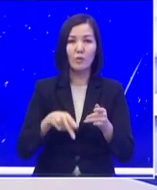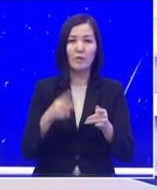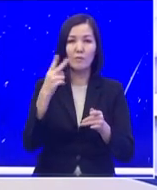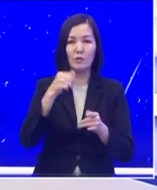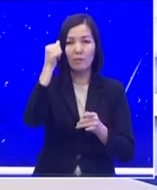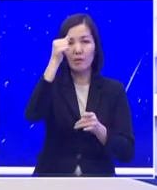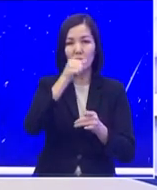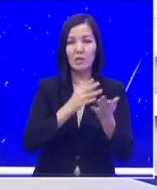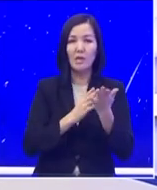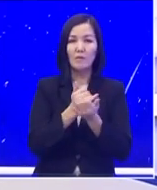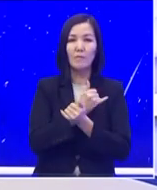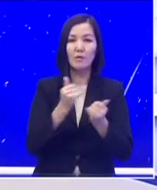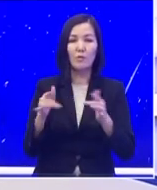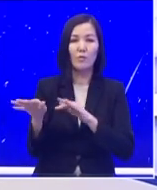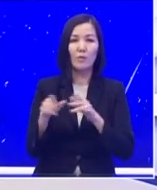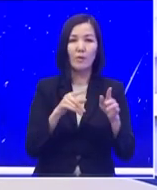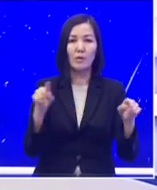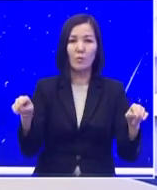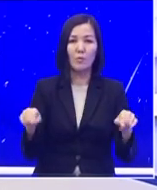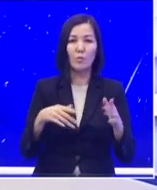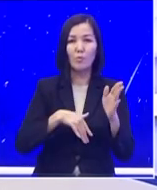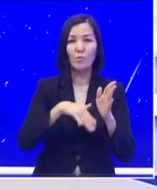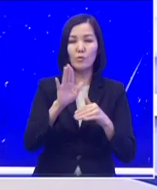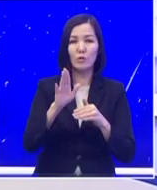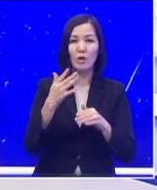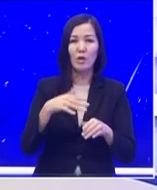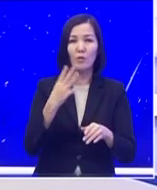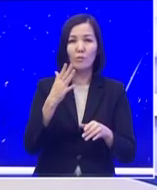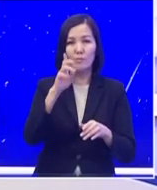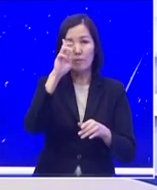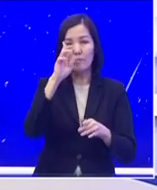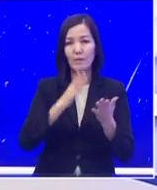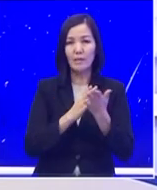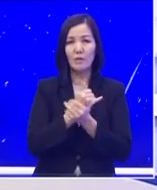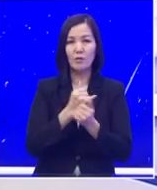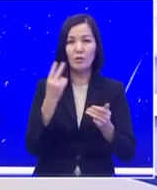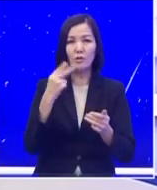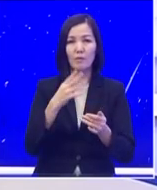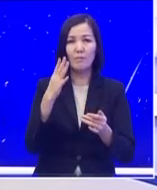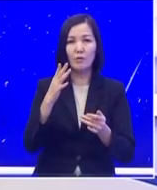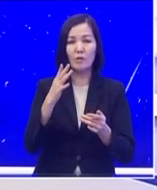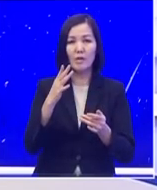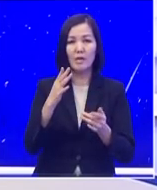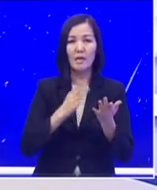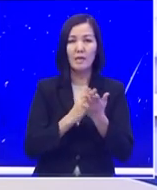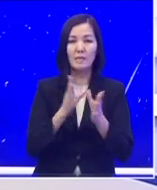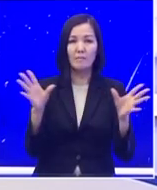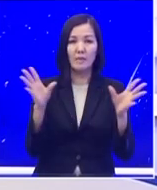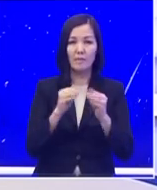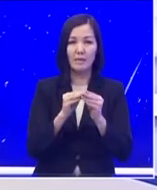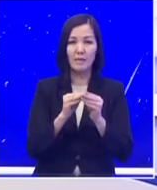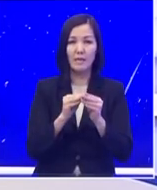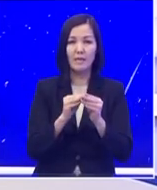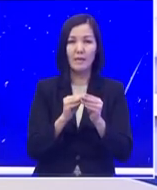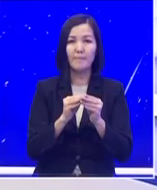жылы қызмет көрсету процесін оңтайландыру үшін 55 түрлі мемлекеттік қызмет 21 түрлі композиттік қызметке